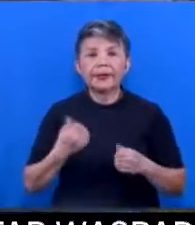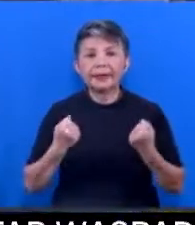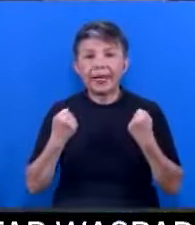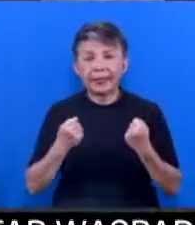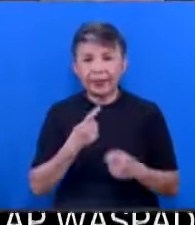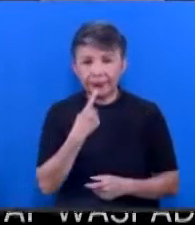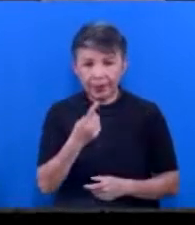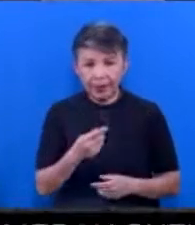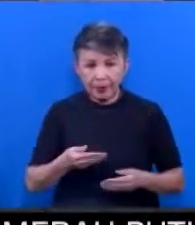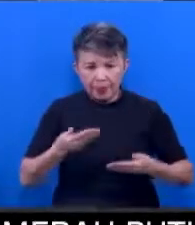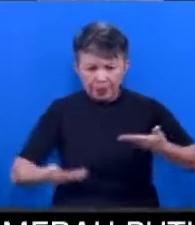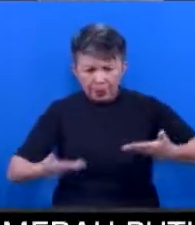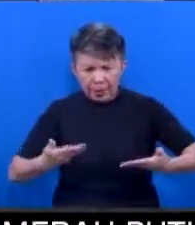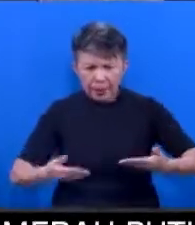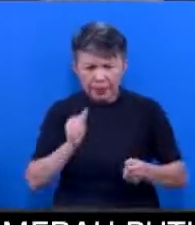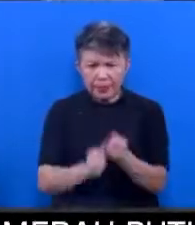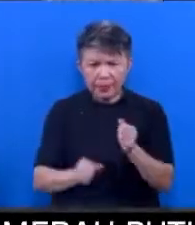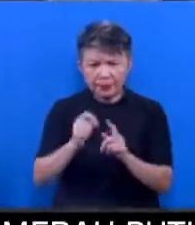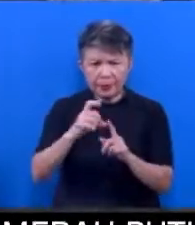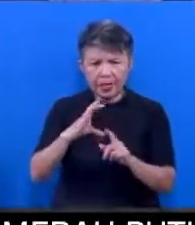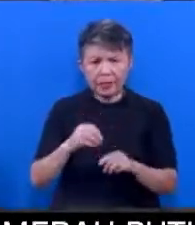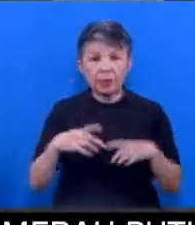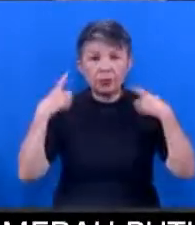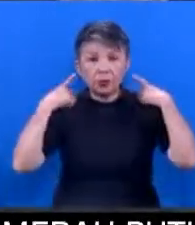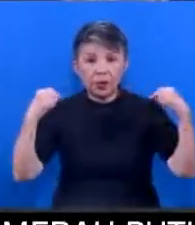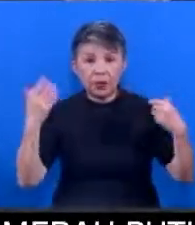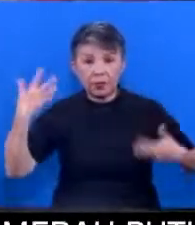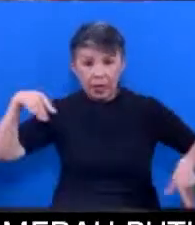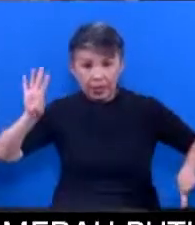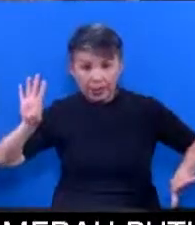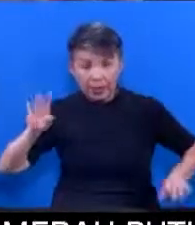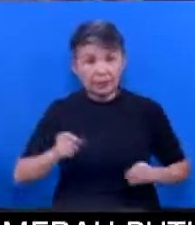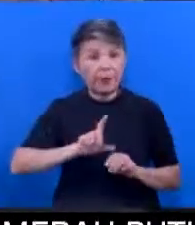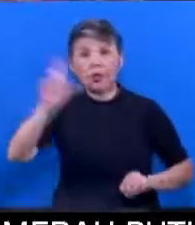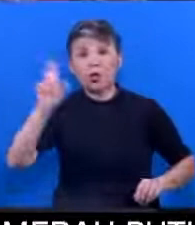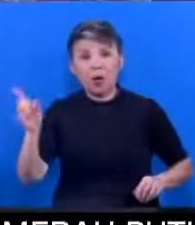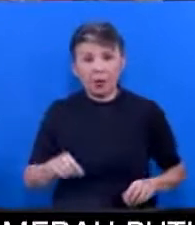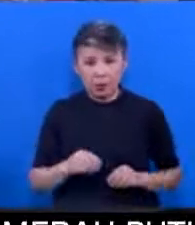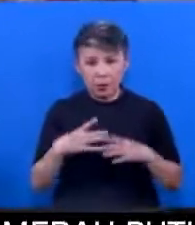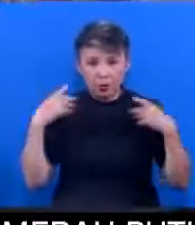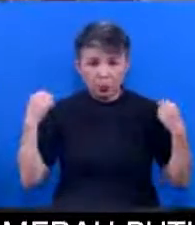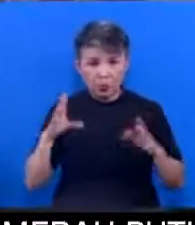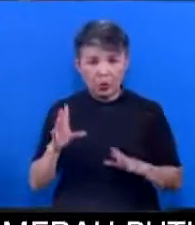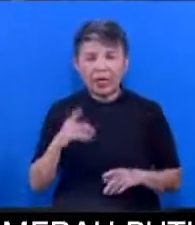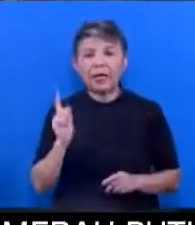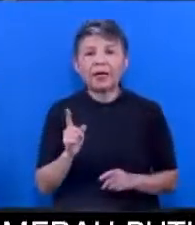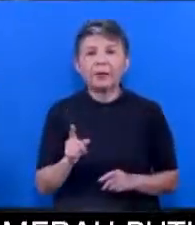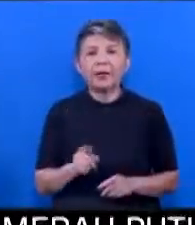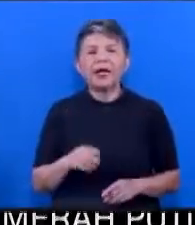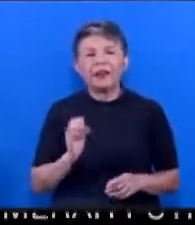menyampaikan, perbedaan harga tes PCR untuk Pulau Jawa dan Bali dengan yang non-Jawa Bali dikarenakan faktor